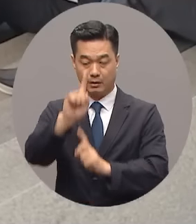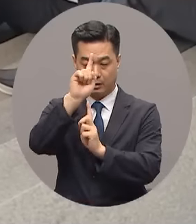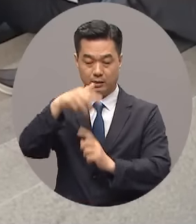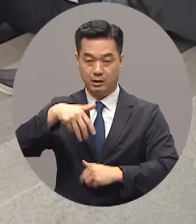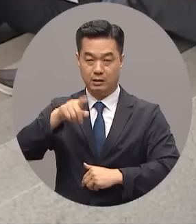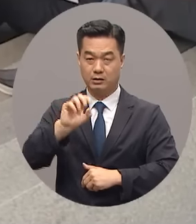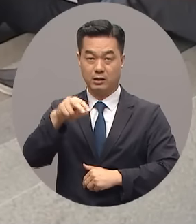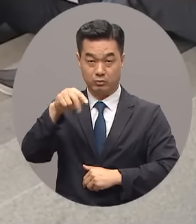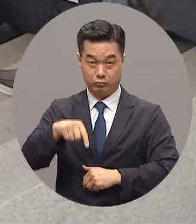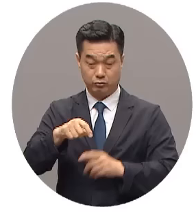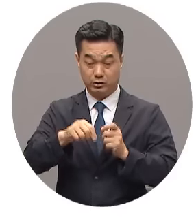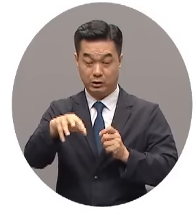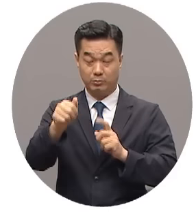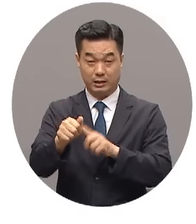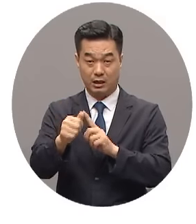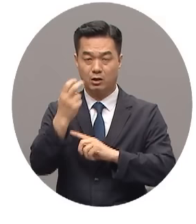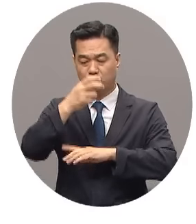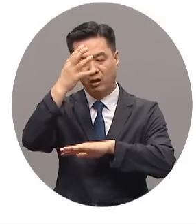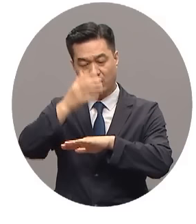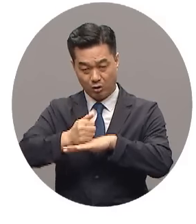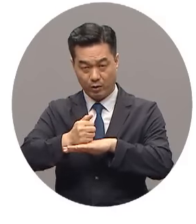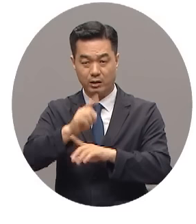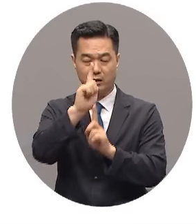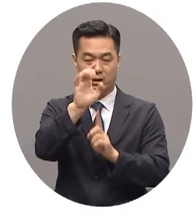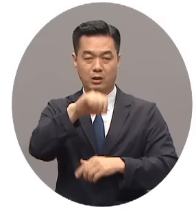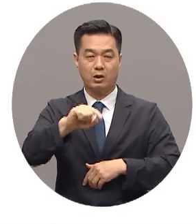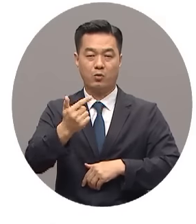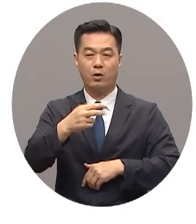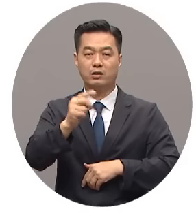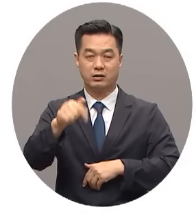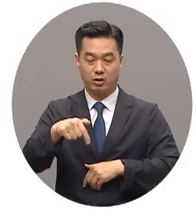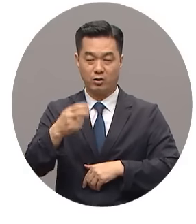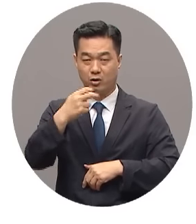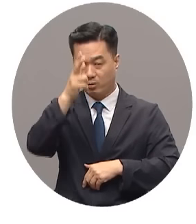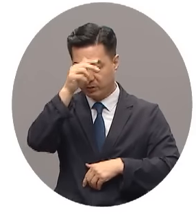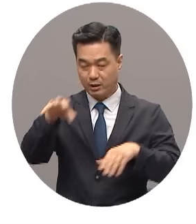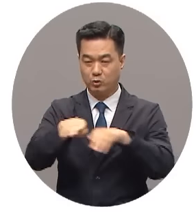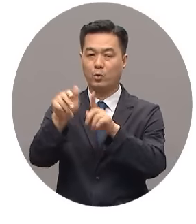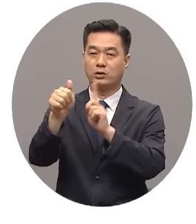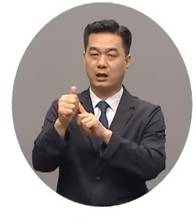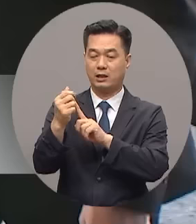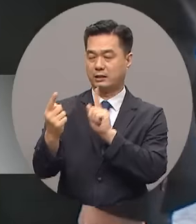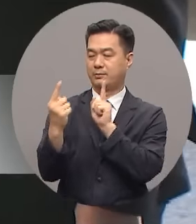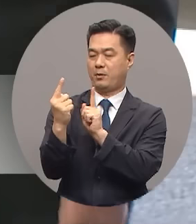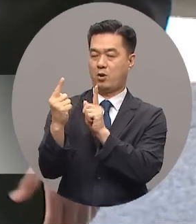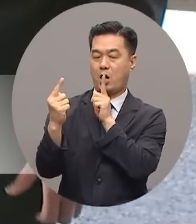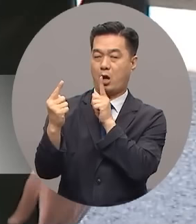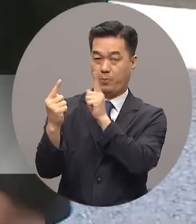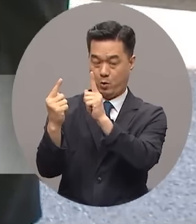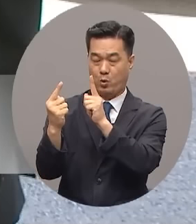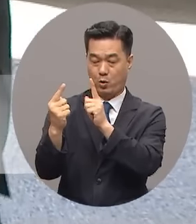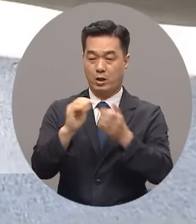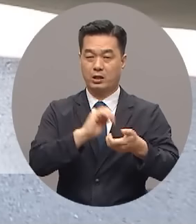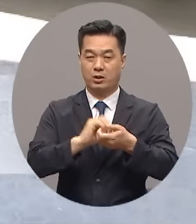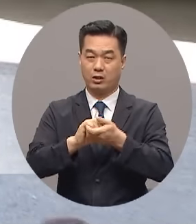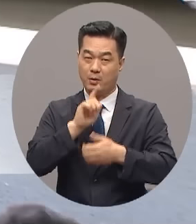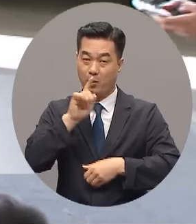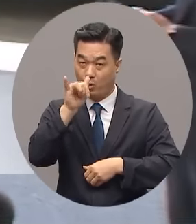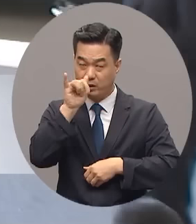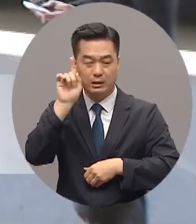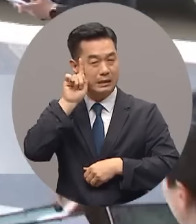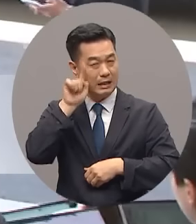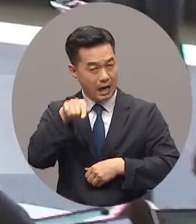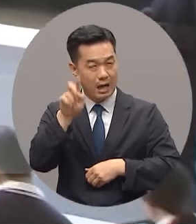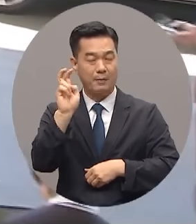장은 조만간 수사결과를 이원석 검찰총장에게 대면 보고할 예정인데 대검의 정기 보고가 있는 내일이